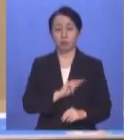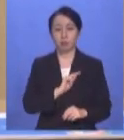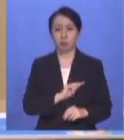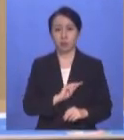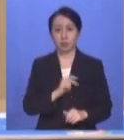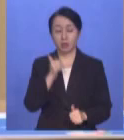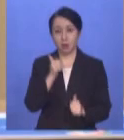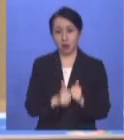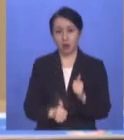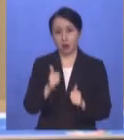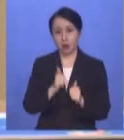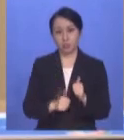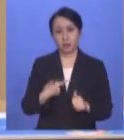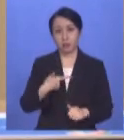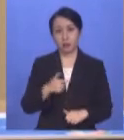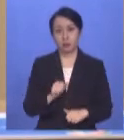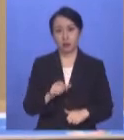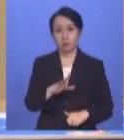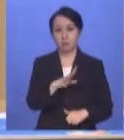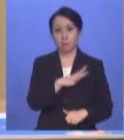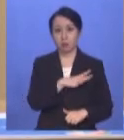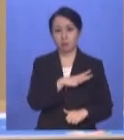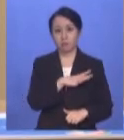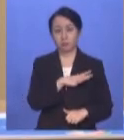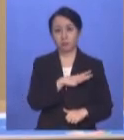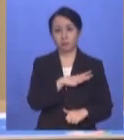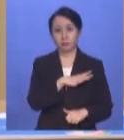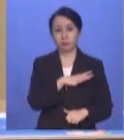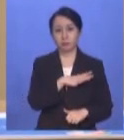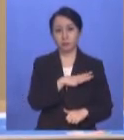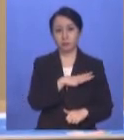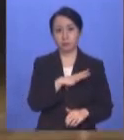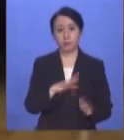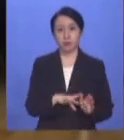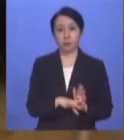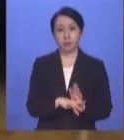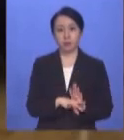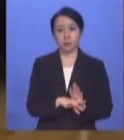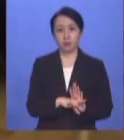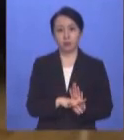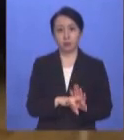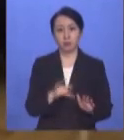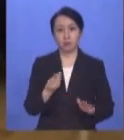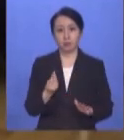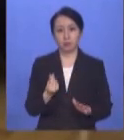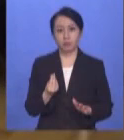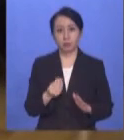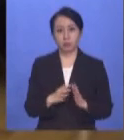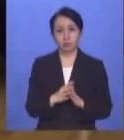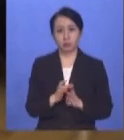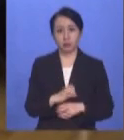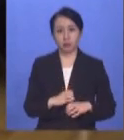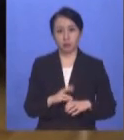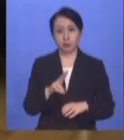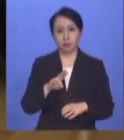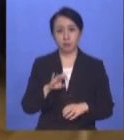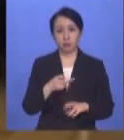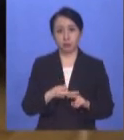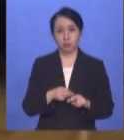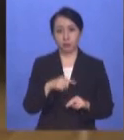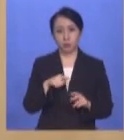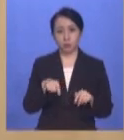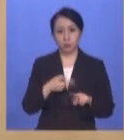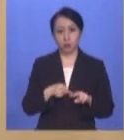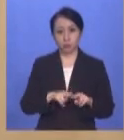на каждый гектар были определены финансовые средства. А той диверсификации, которая сегодня